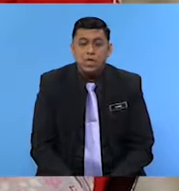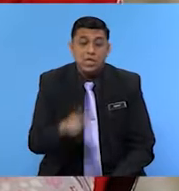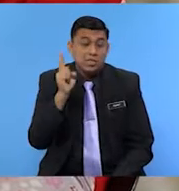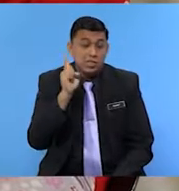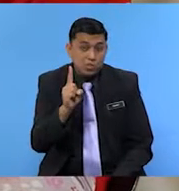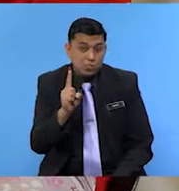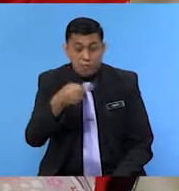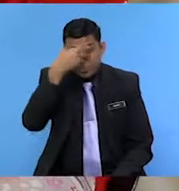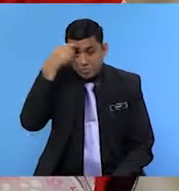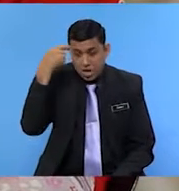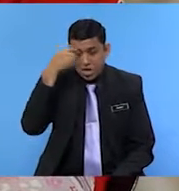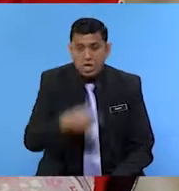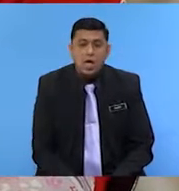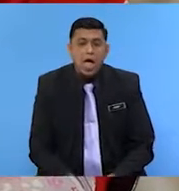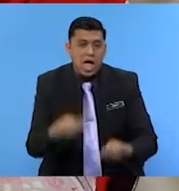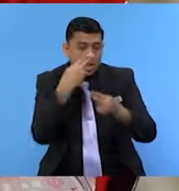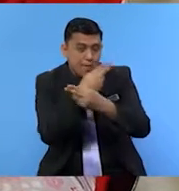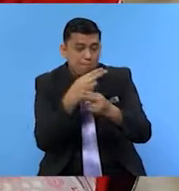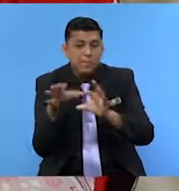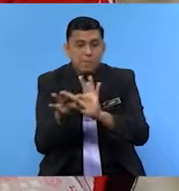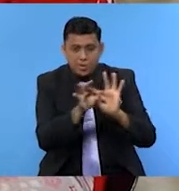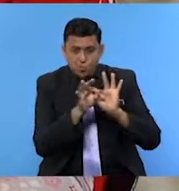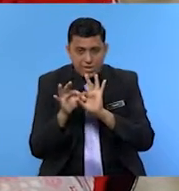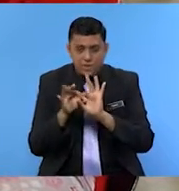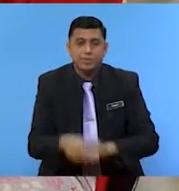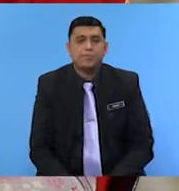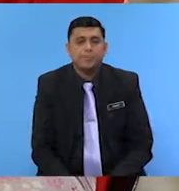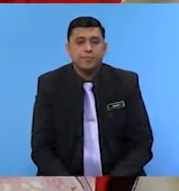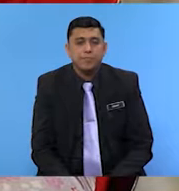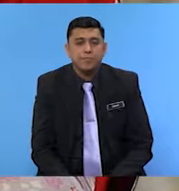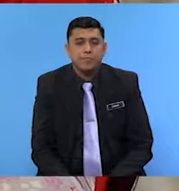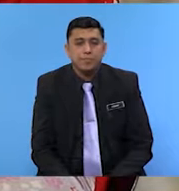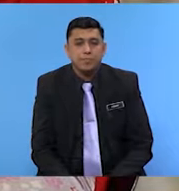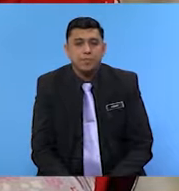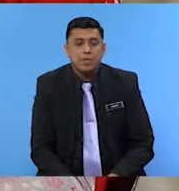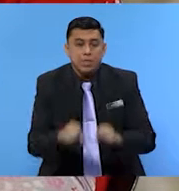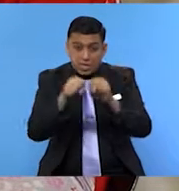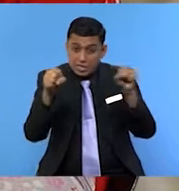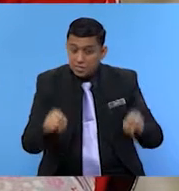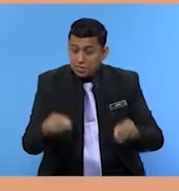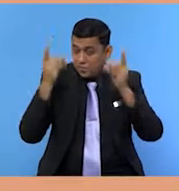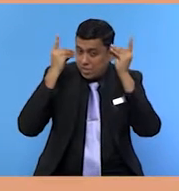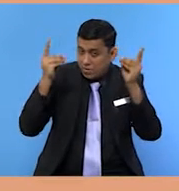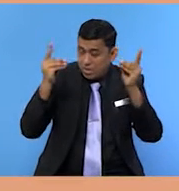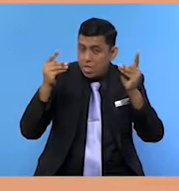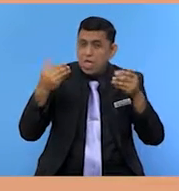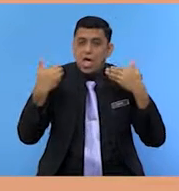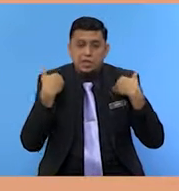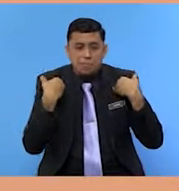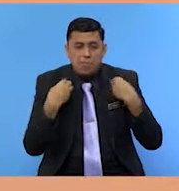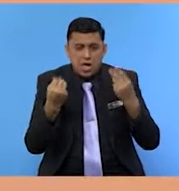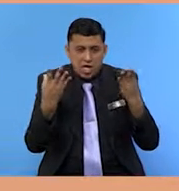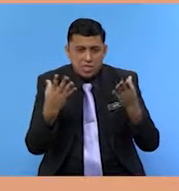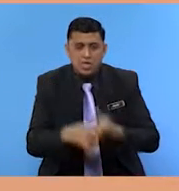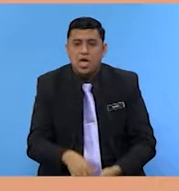satu faktor penghalang perpaduan itu sendiri? Ya, betul tu Cikgu Norhana. Faktor sistem pendidikan yang mempunyai pelbagai aliran ini